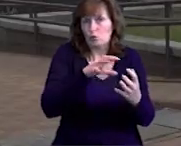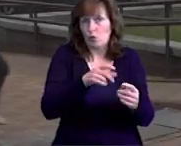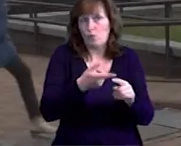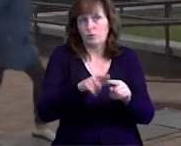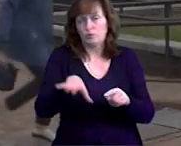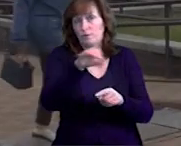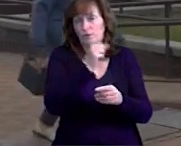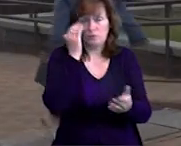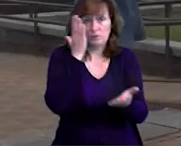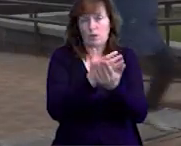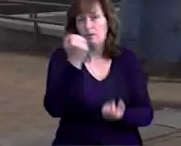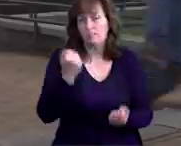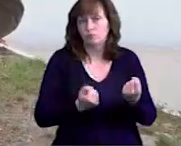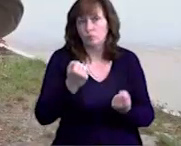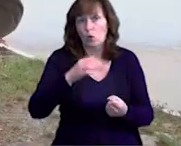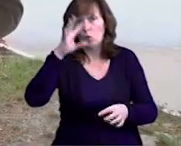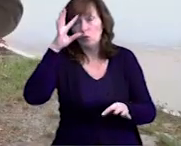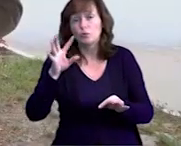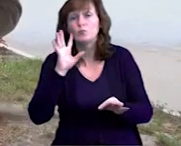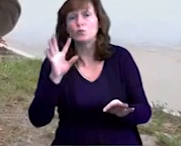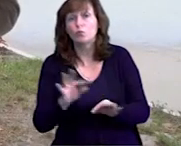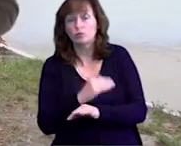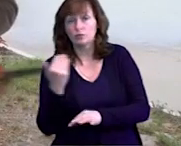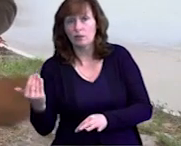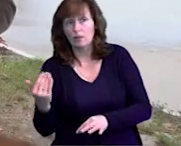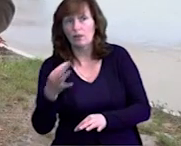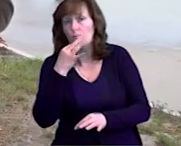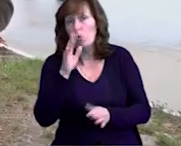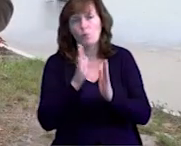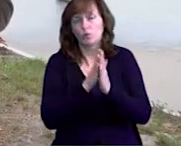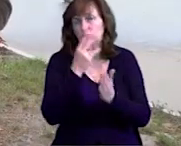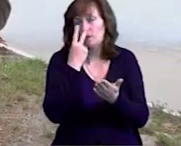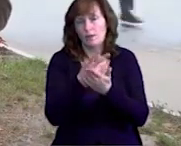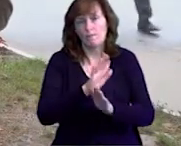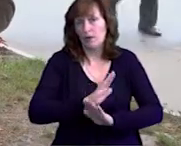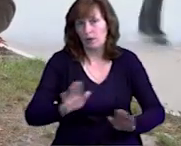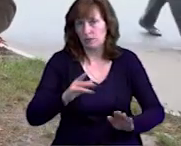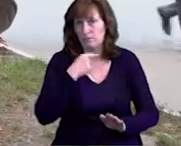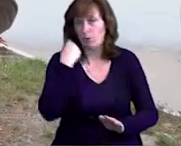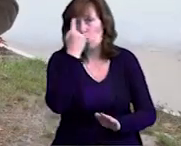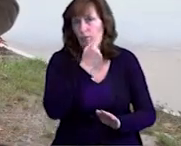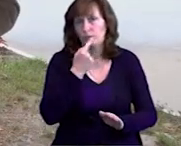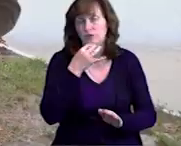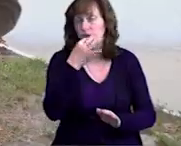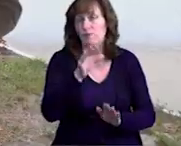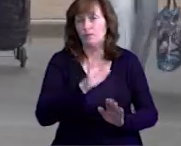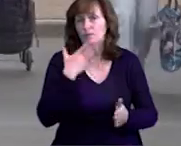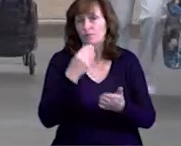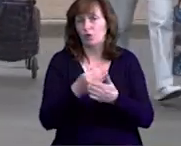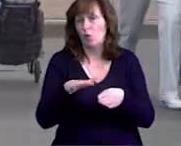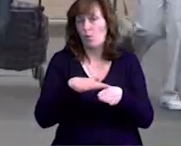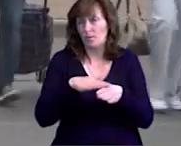автобусу вийшли, а маршрутка рушила далі. Дружина збитого чоловіка Алла просить не показувати обличчя і не називати її